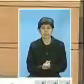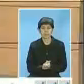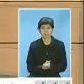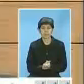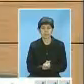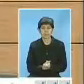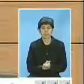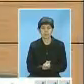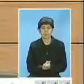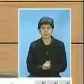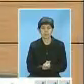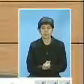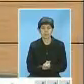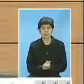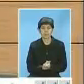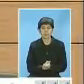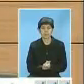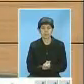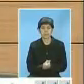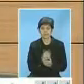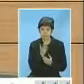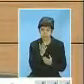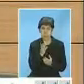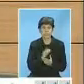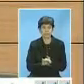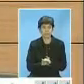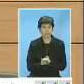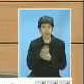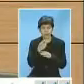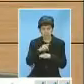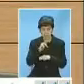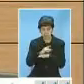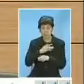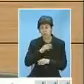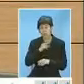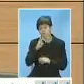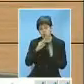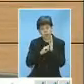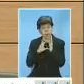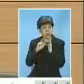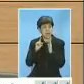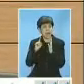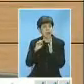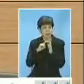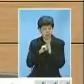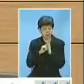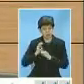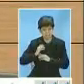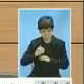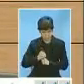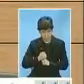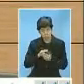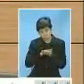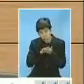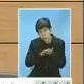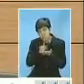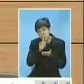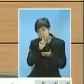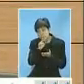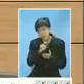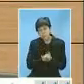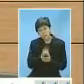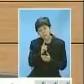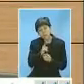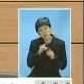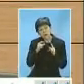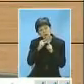เนี่ยนะอาเชิญท่านวัชระ ท่านประธานที่เคารพผมวัชระไปทองบัญชีรายชื่อประชาธิปัตย์ขออนุญาตถามนะครับว่าท่